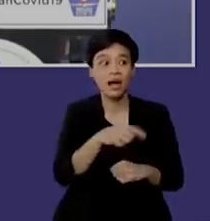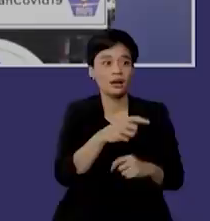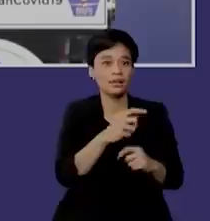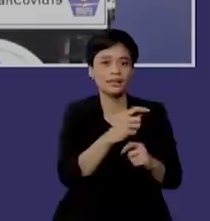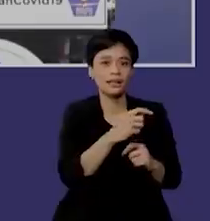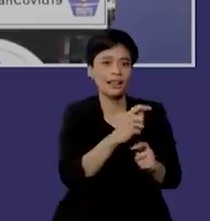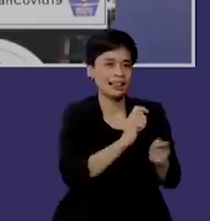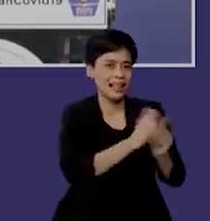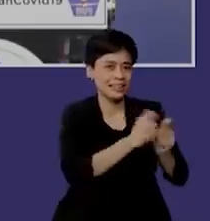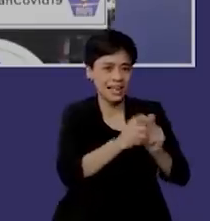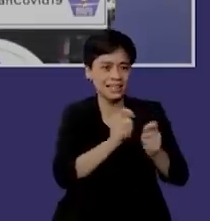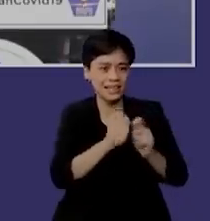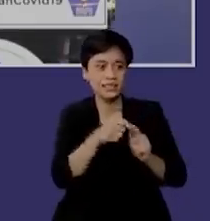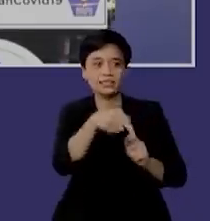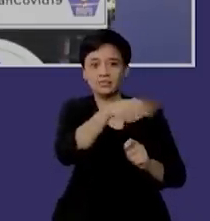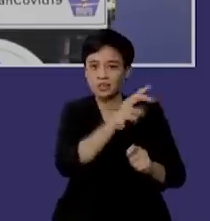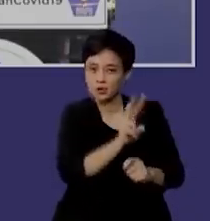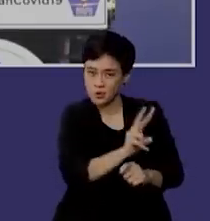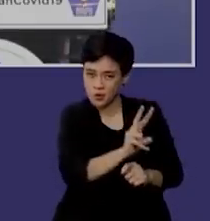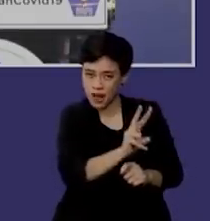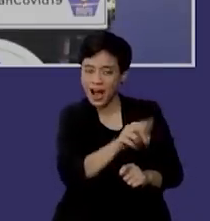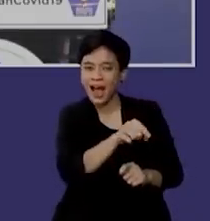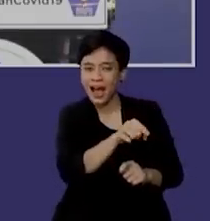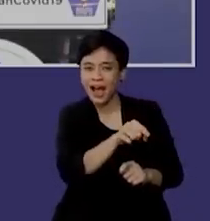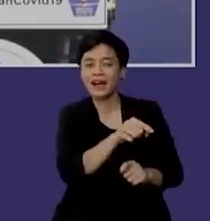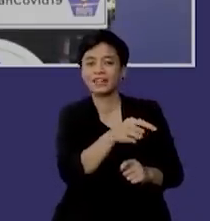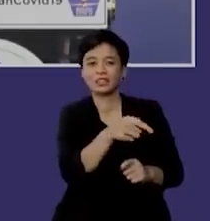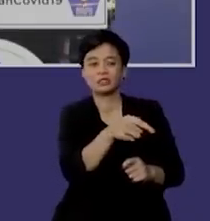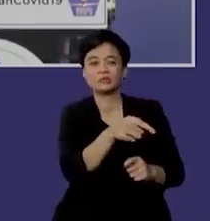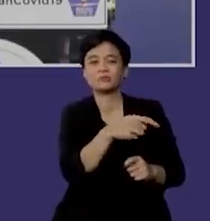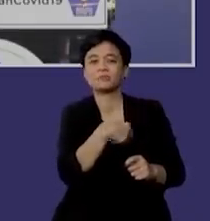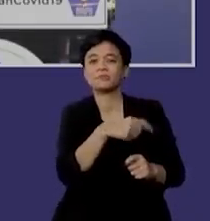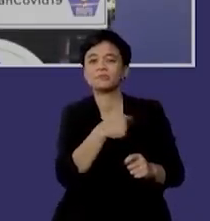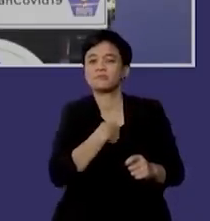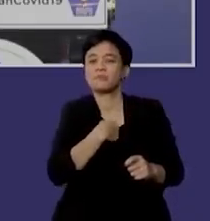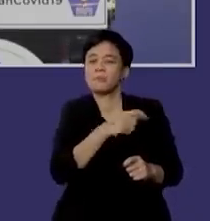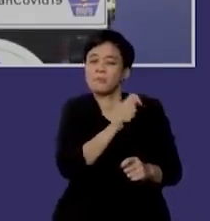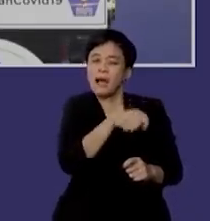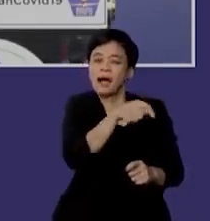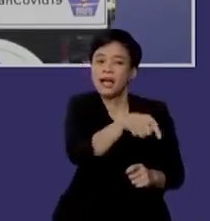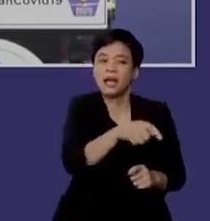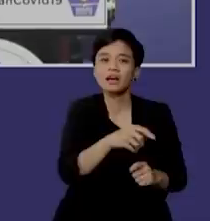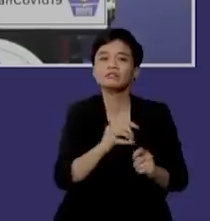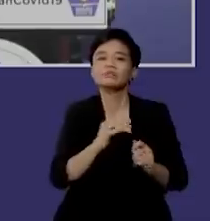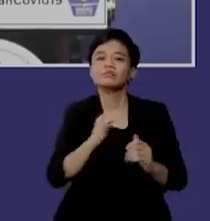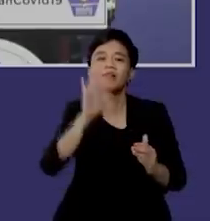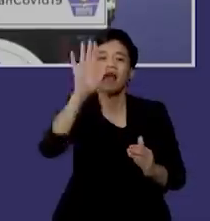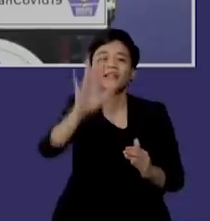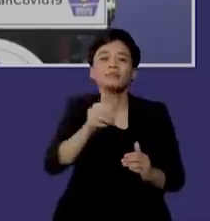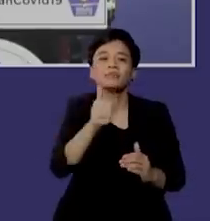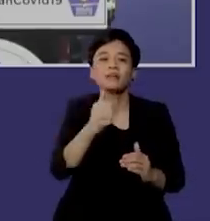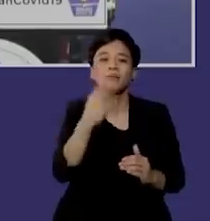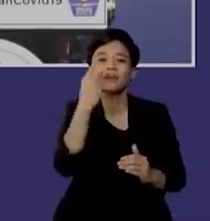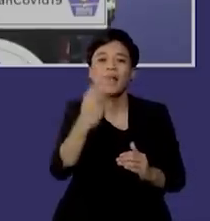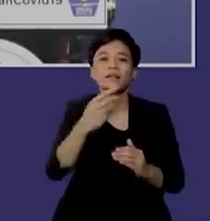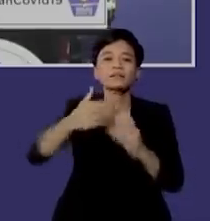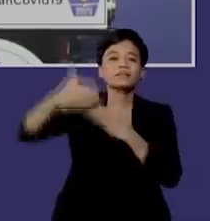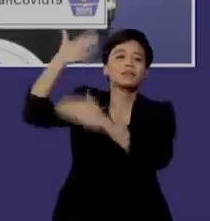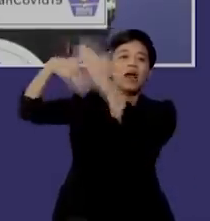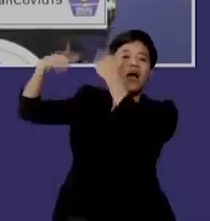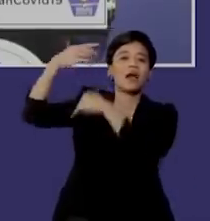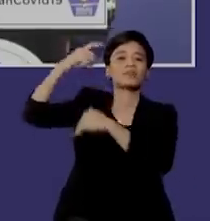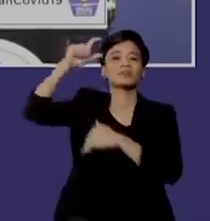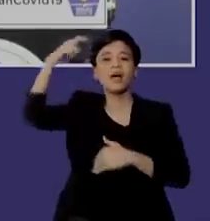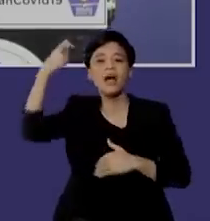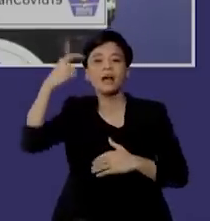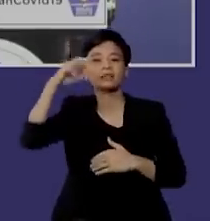inilah yang masuk di dalam registrasi untuk pengamatan epidemiologi dunia bukan